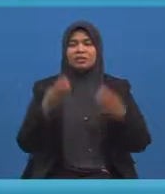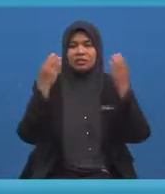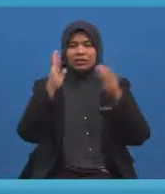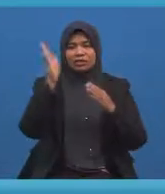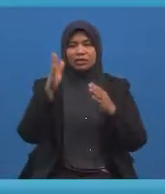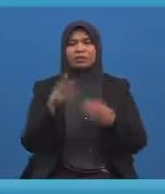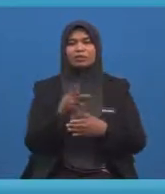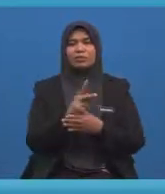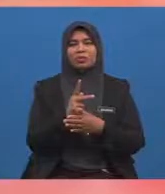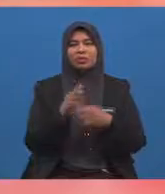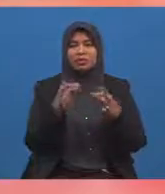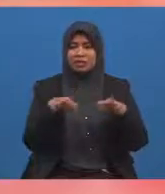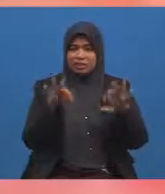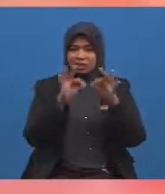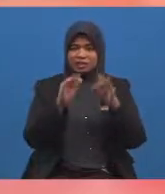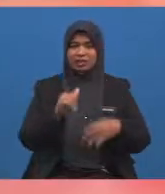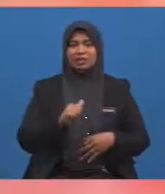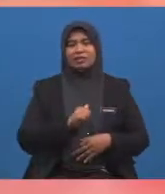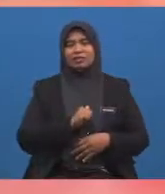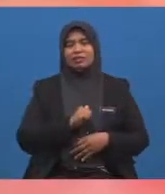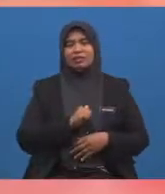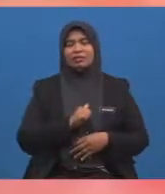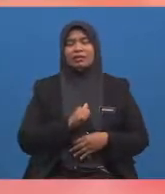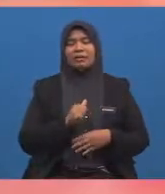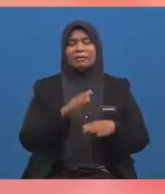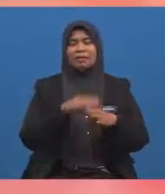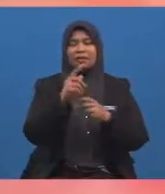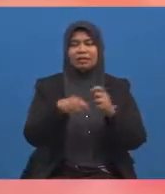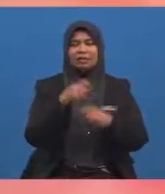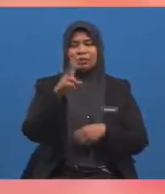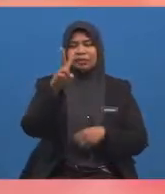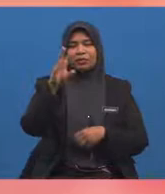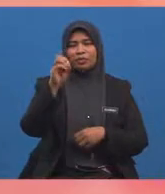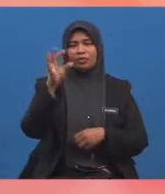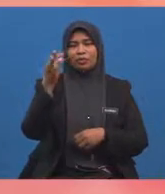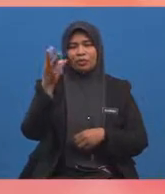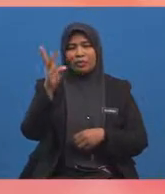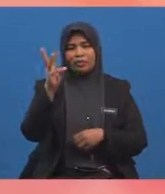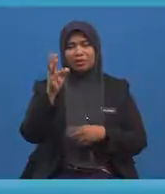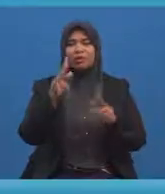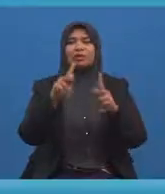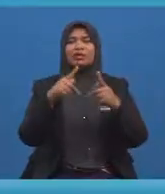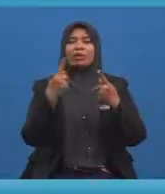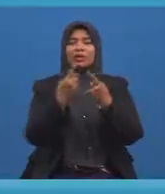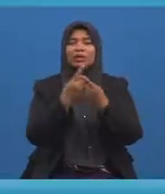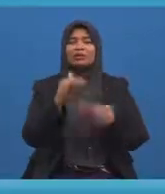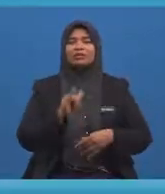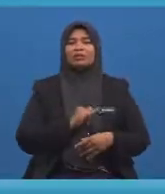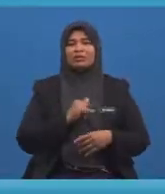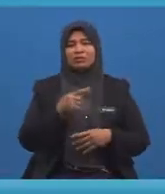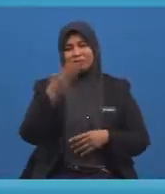berkongsi cerita saya. Pada tahun 2016 yang lalu, keluarga saya diberkati